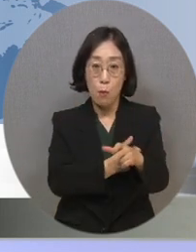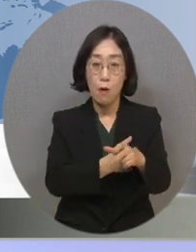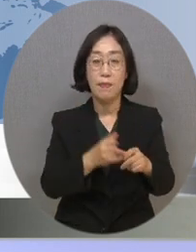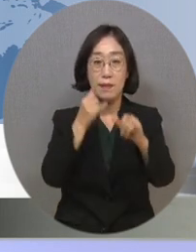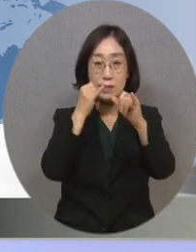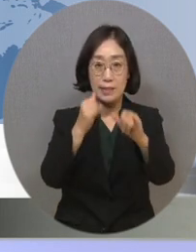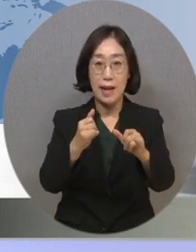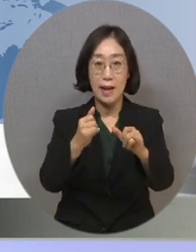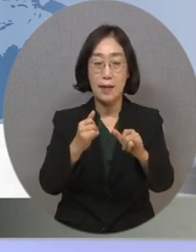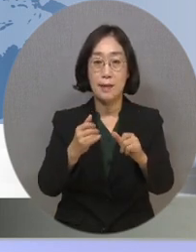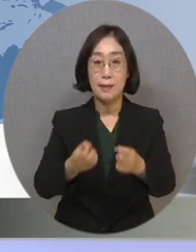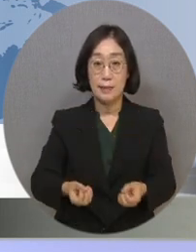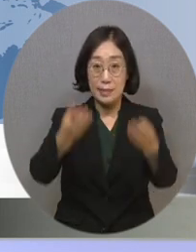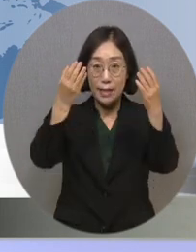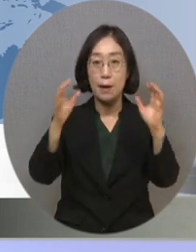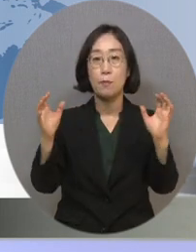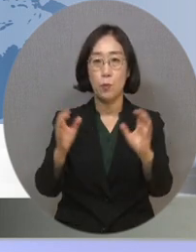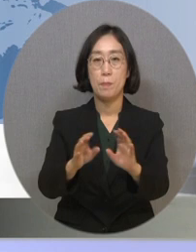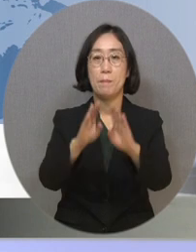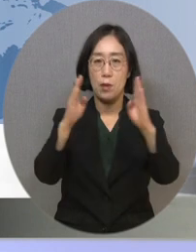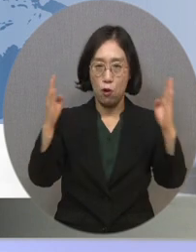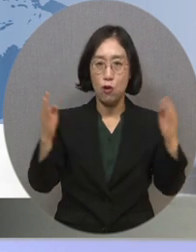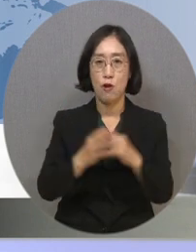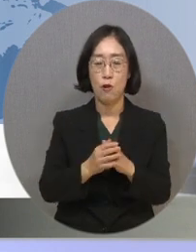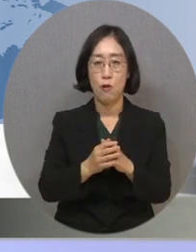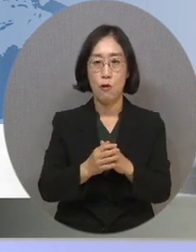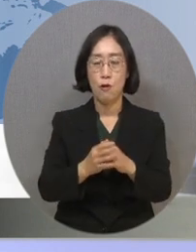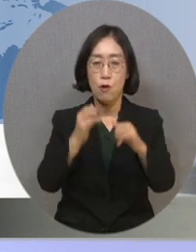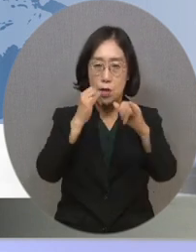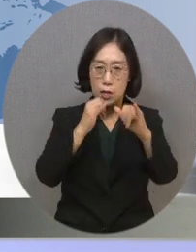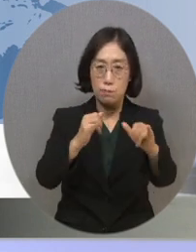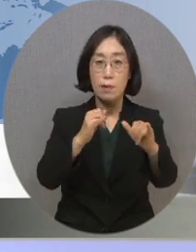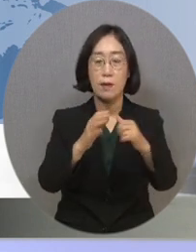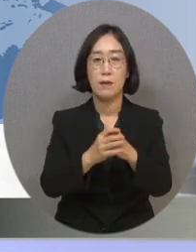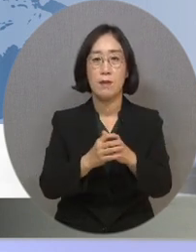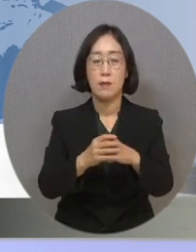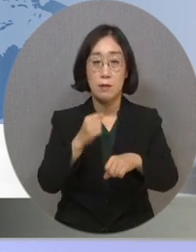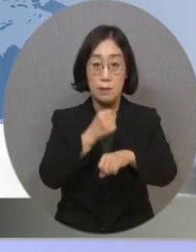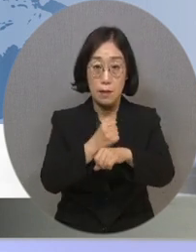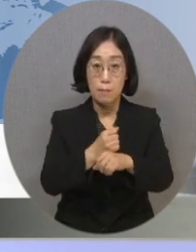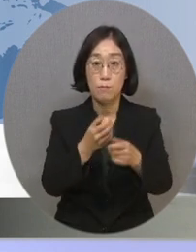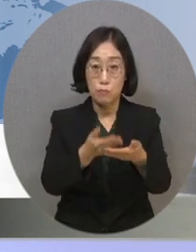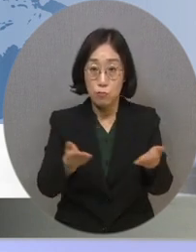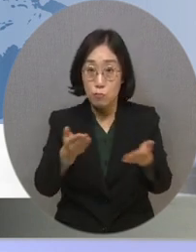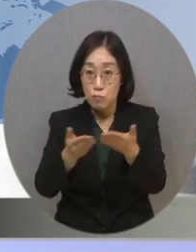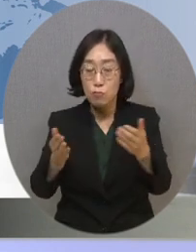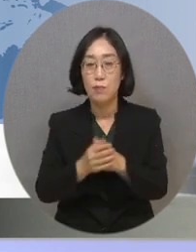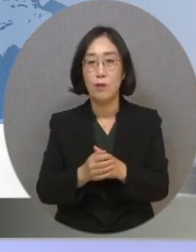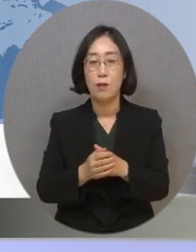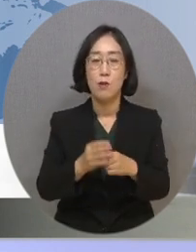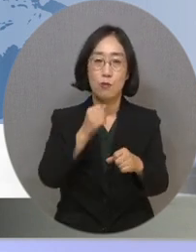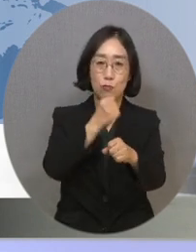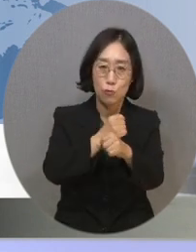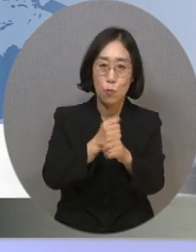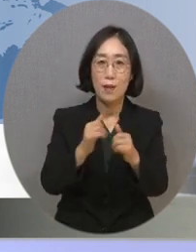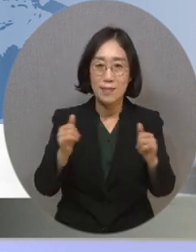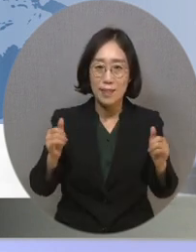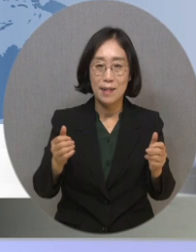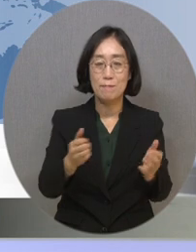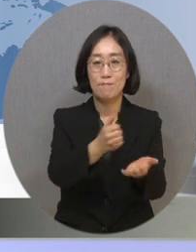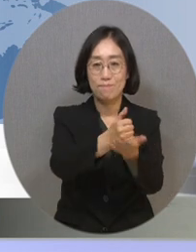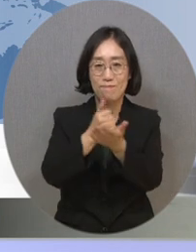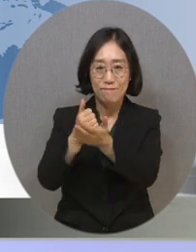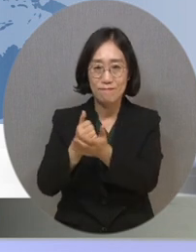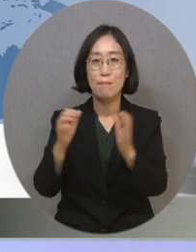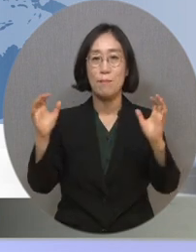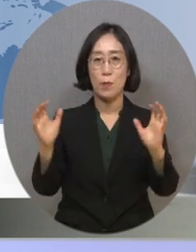열렸습니다. 장애인 인권 증진에 기여하고 헌신한 이들을 시상하는 자리인데요. 현장에 박성용 기자가